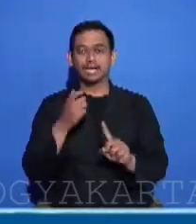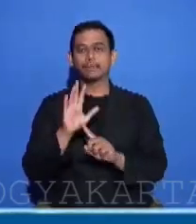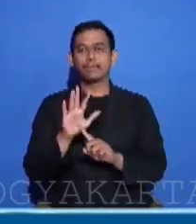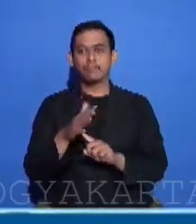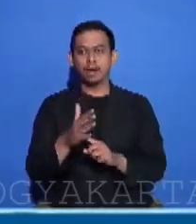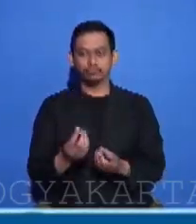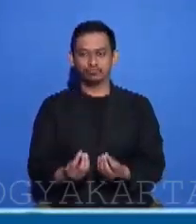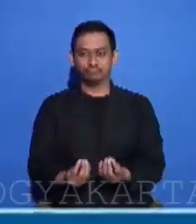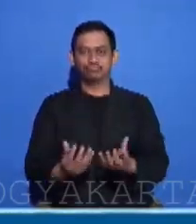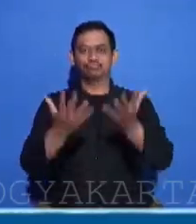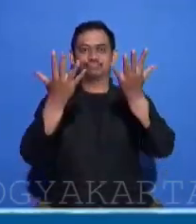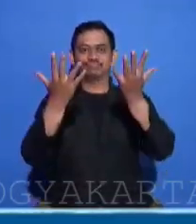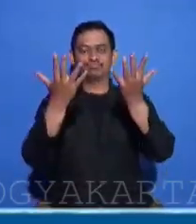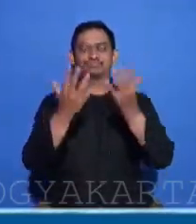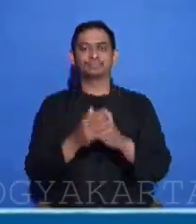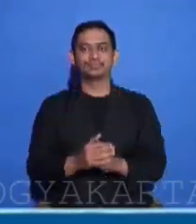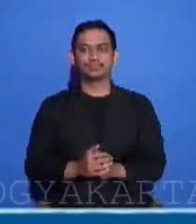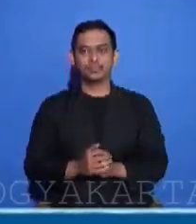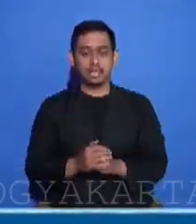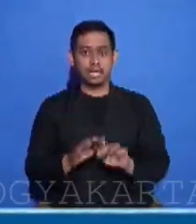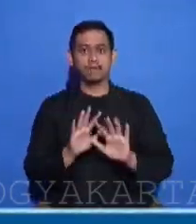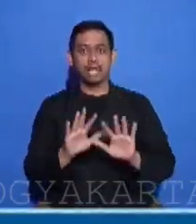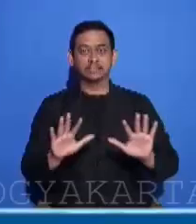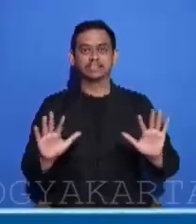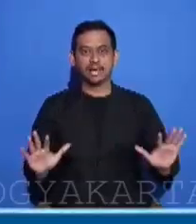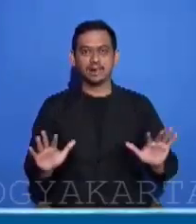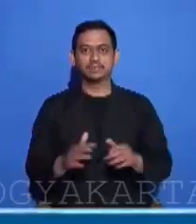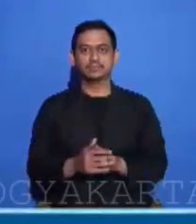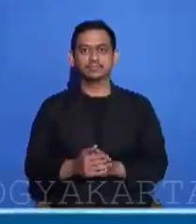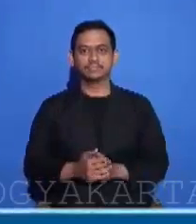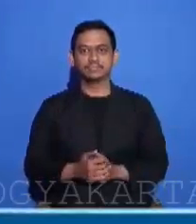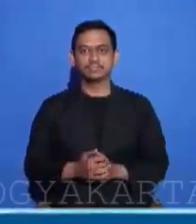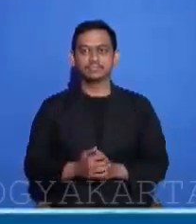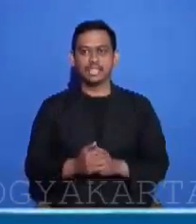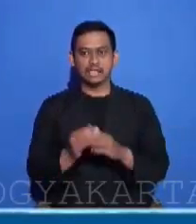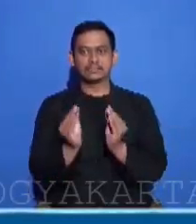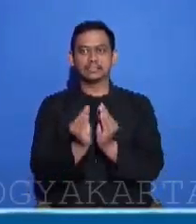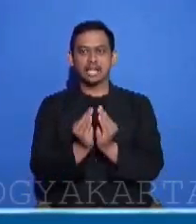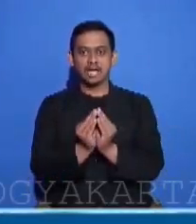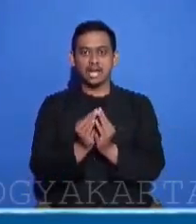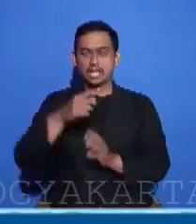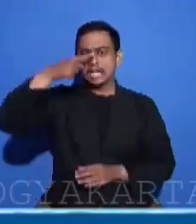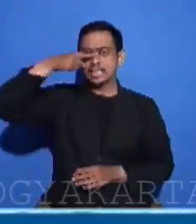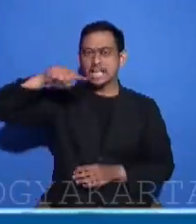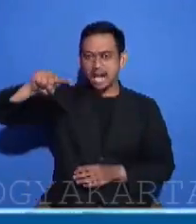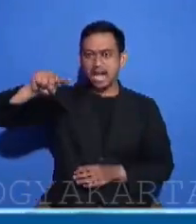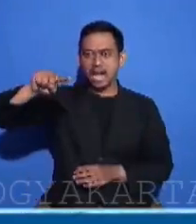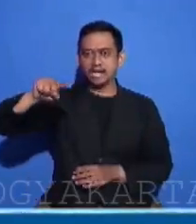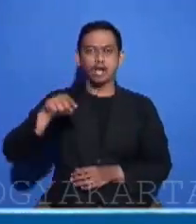subur sarto pecan siungi bonukilang berambut varietas Thailand yang di Bontang